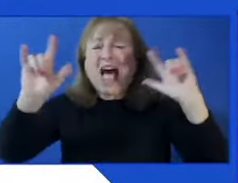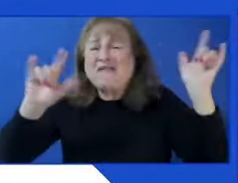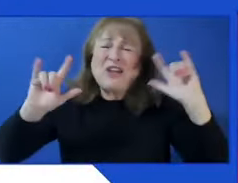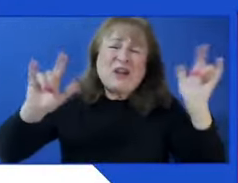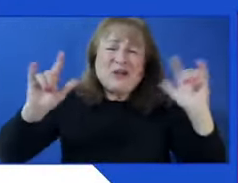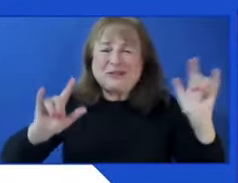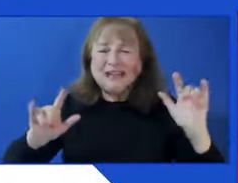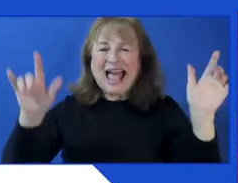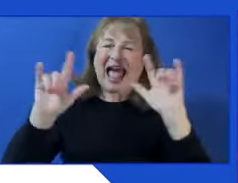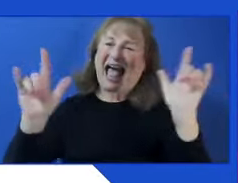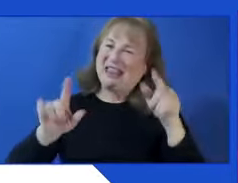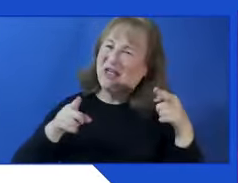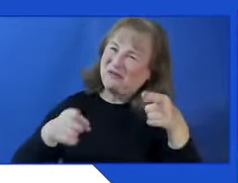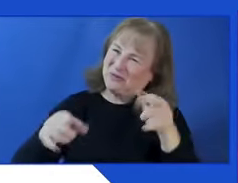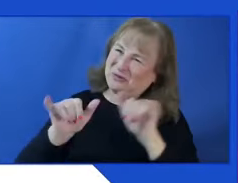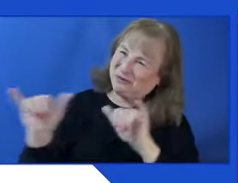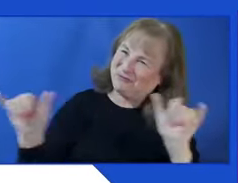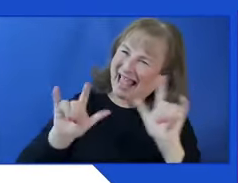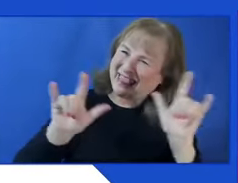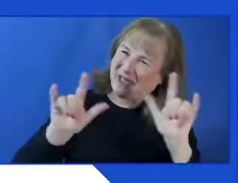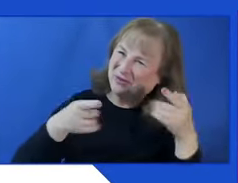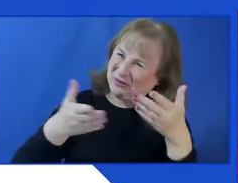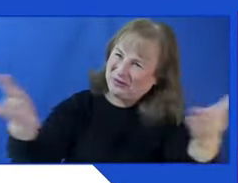I love you too.